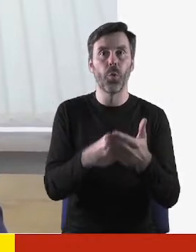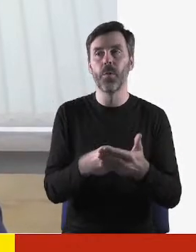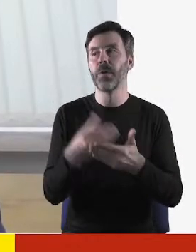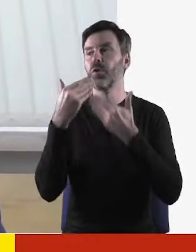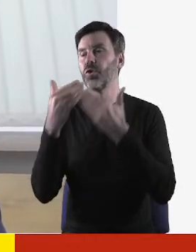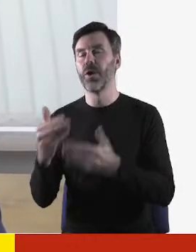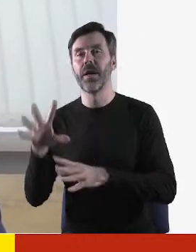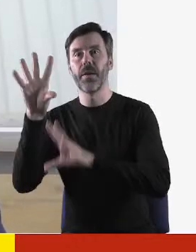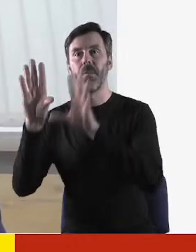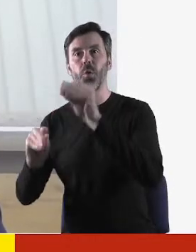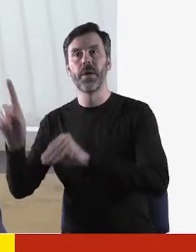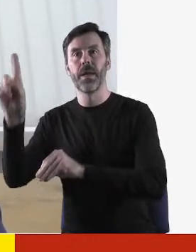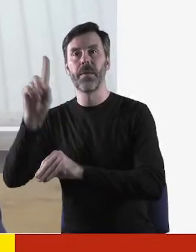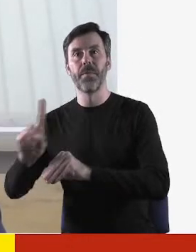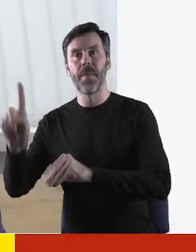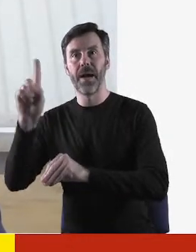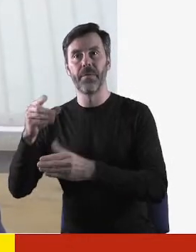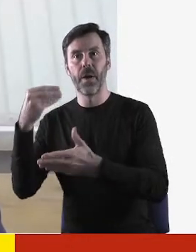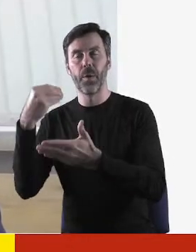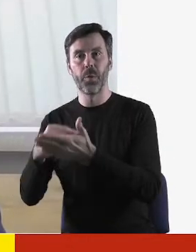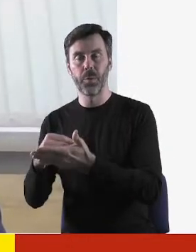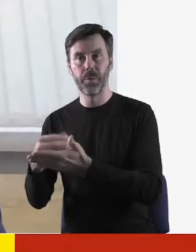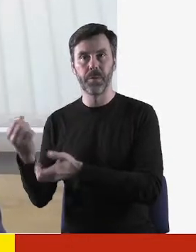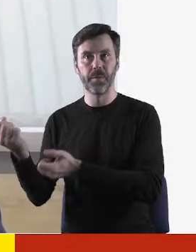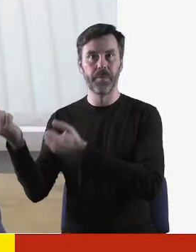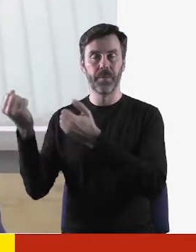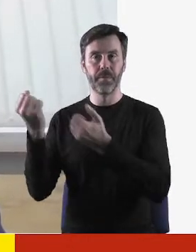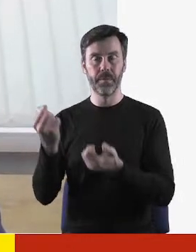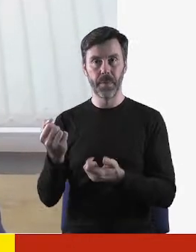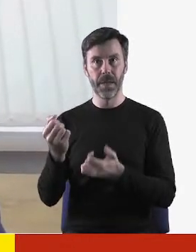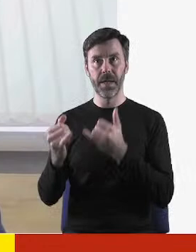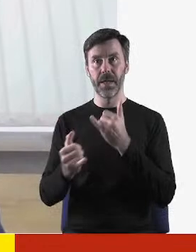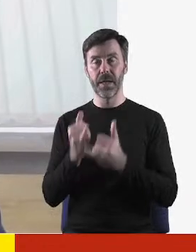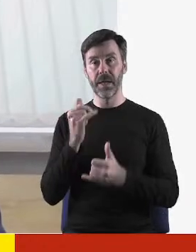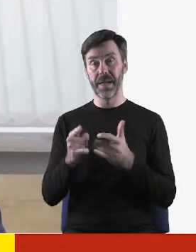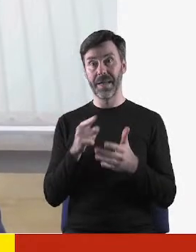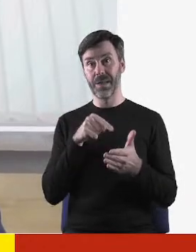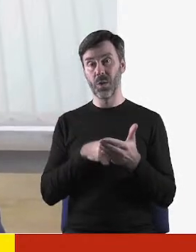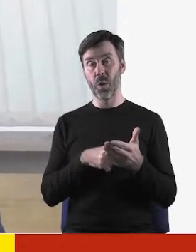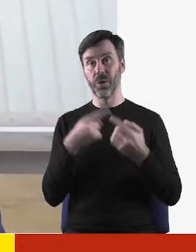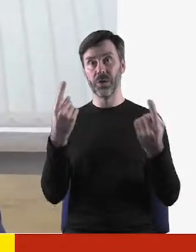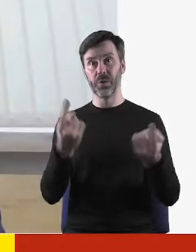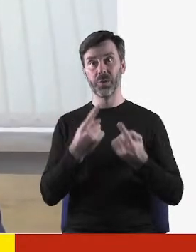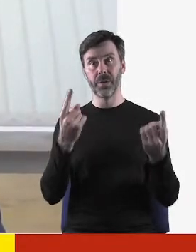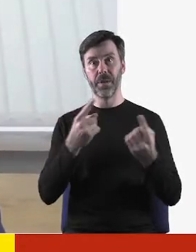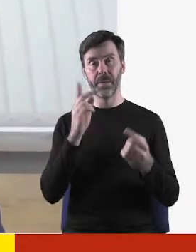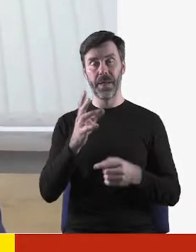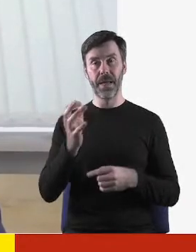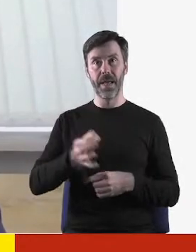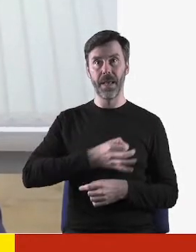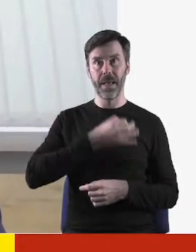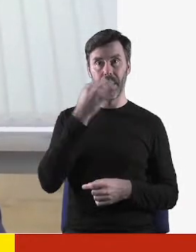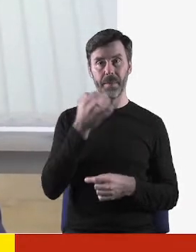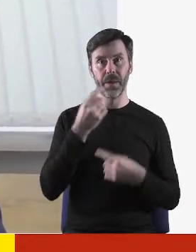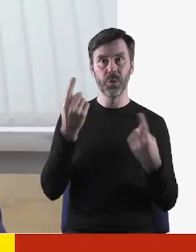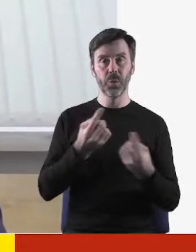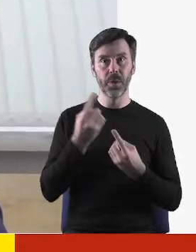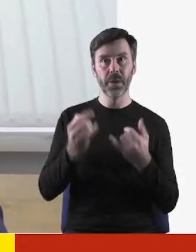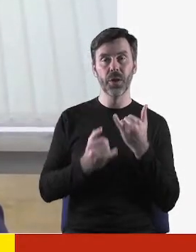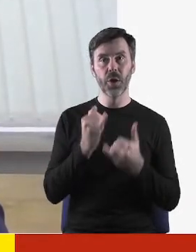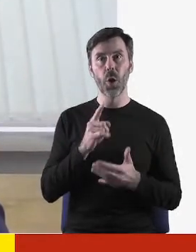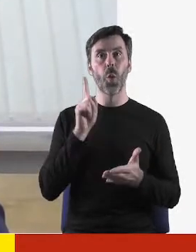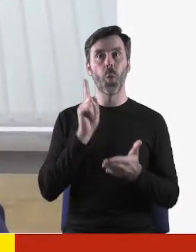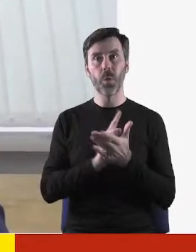państwa. Jeżeli nam ta sytuacja zda egzamin, jeżeli uda nam się w ten sposób realizować nasze